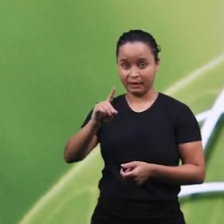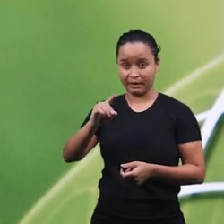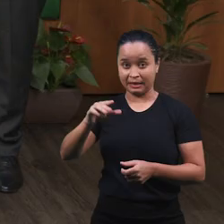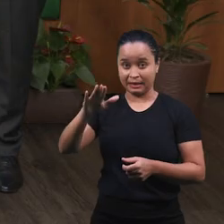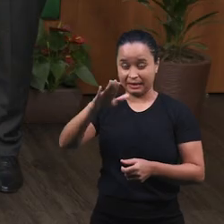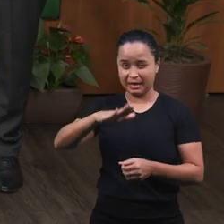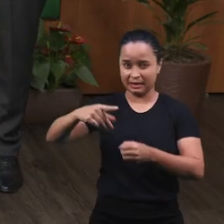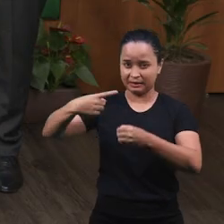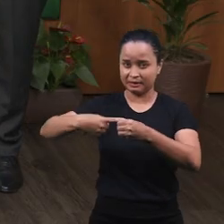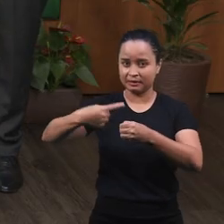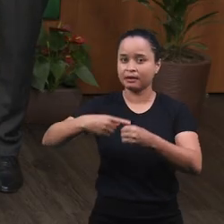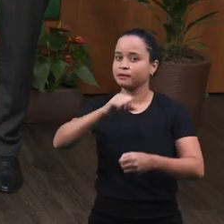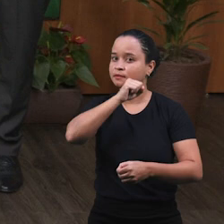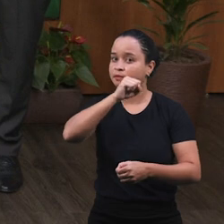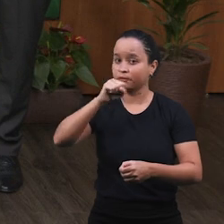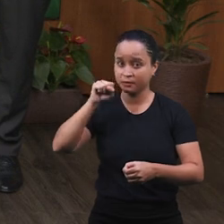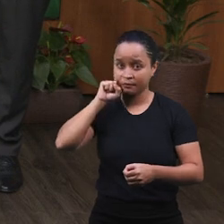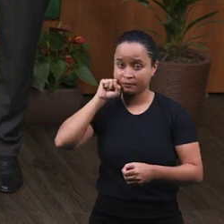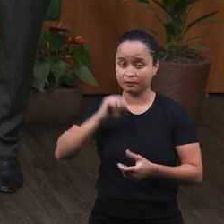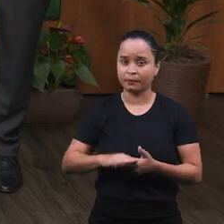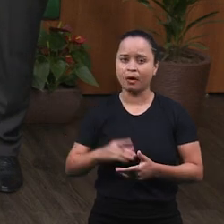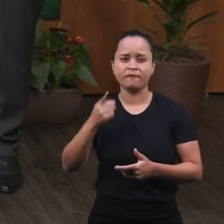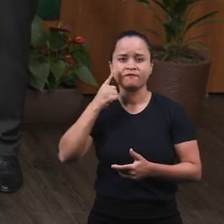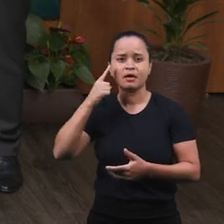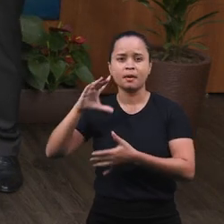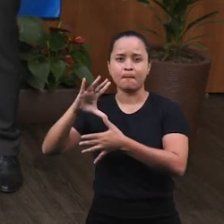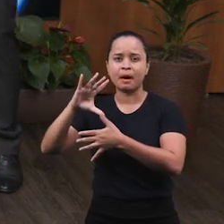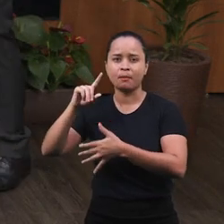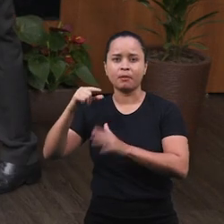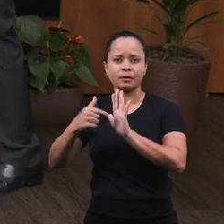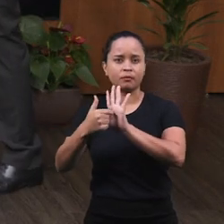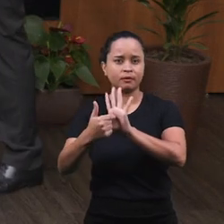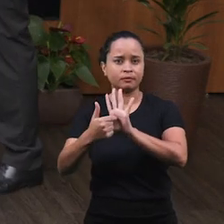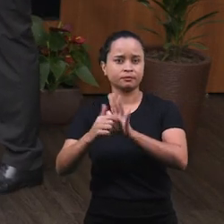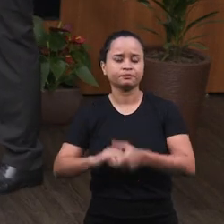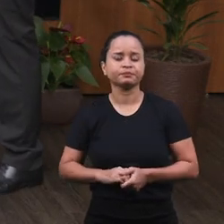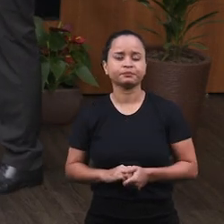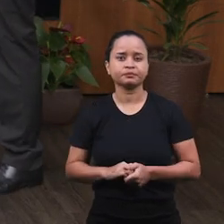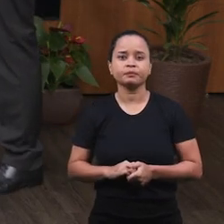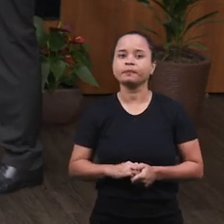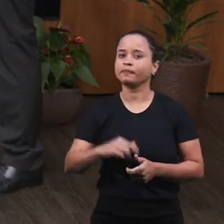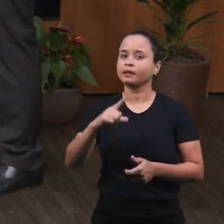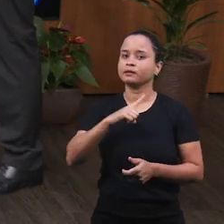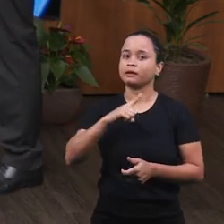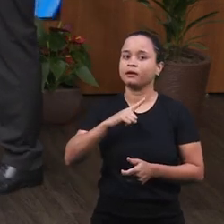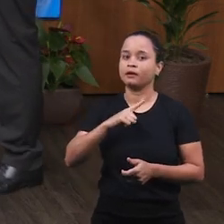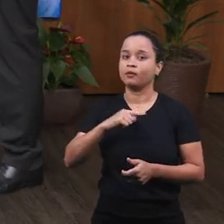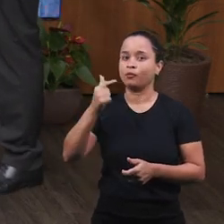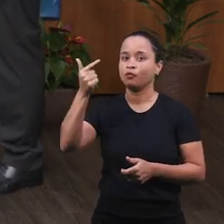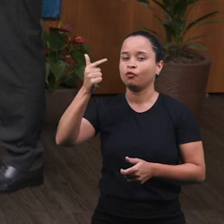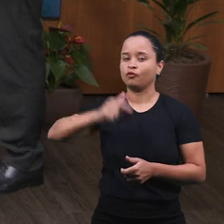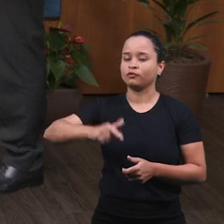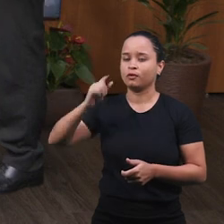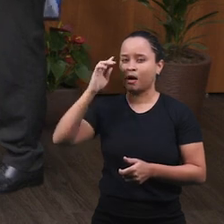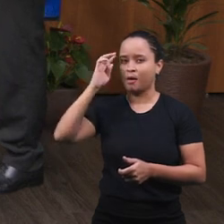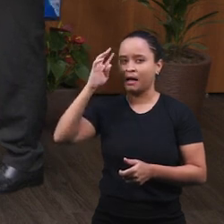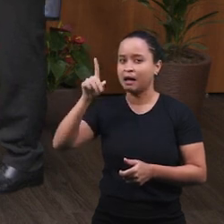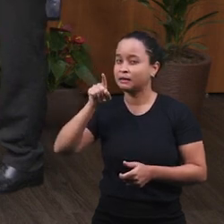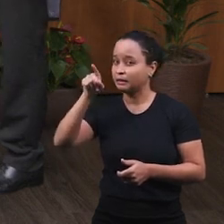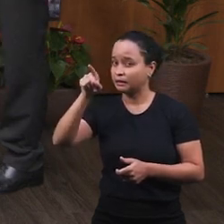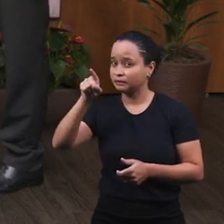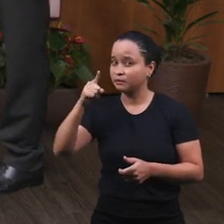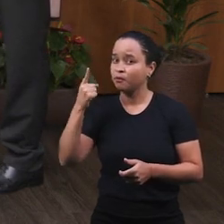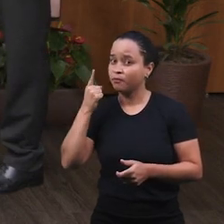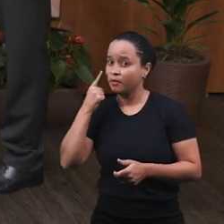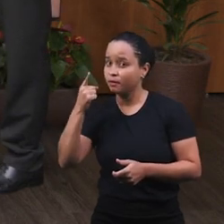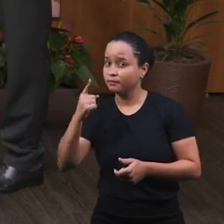région de Samarie. Vous voyez bien, sur la carte, la région de Samarie. On va faire encore